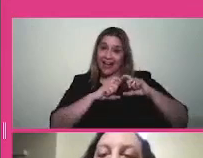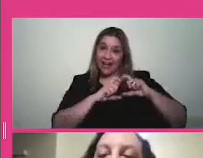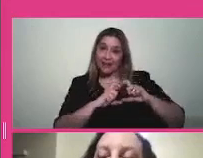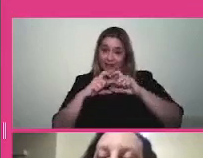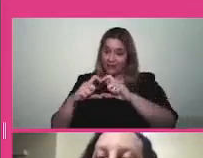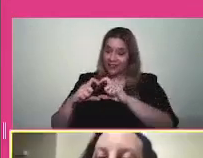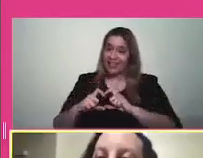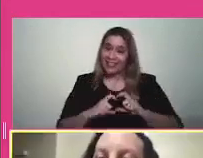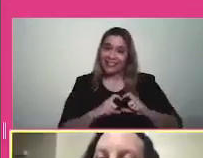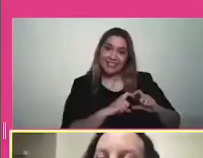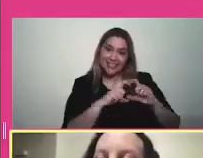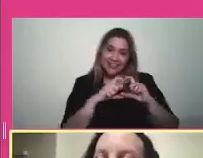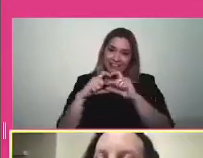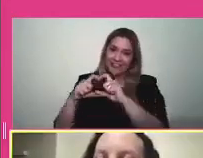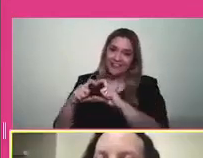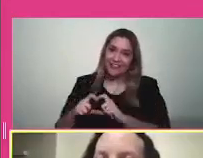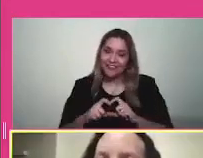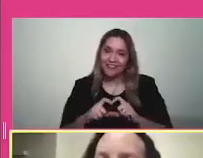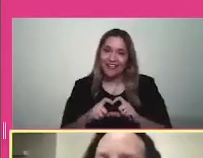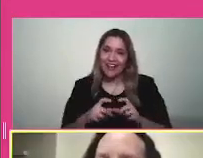Καρδούλες. Κάνει η Ιωάννα τώρα.